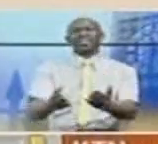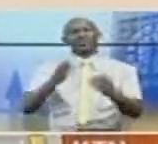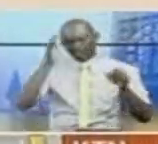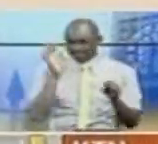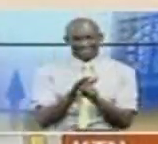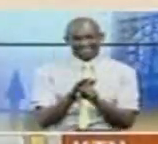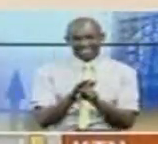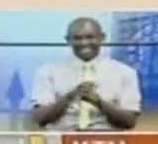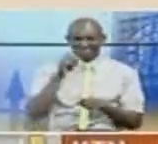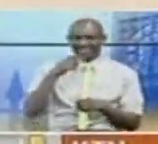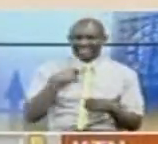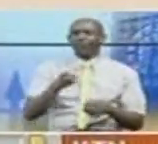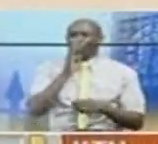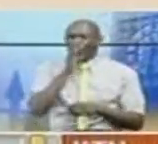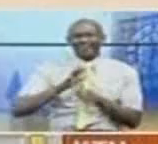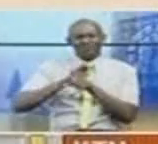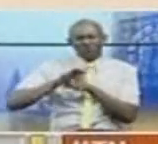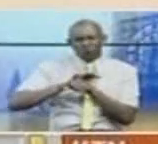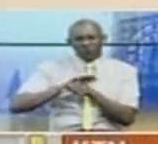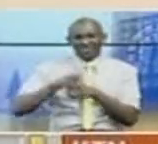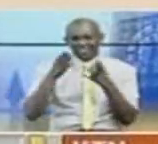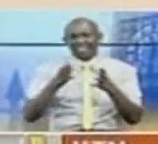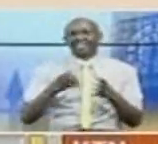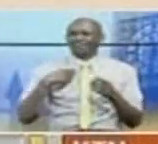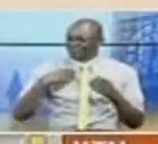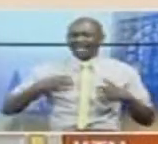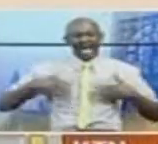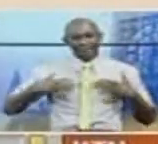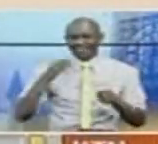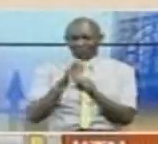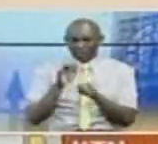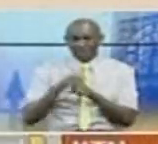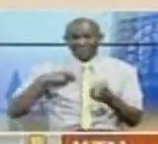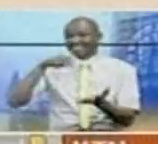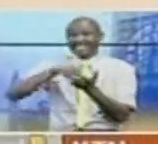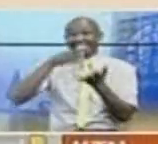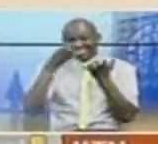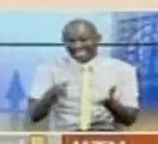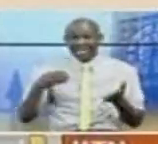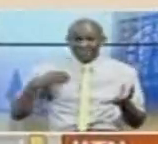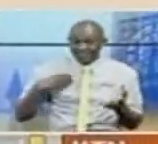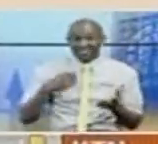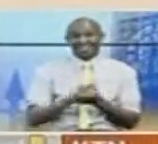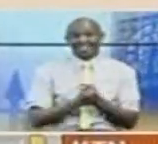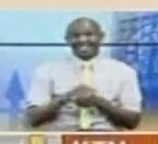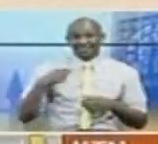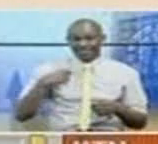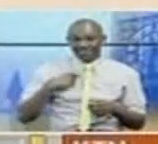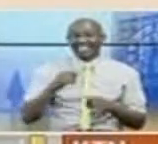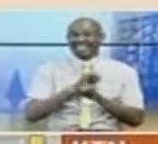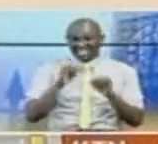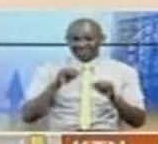much. Ambaye maji nakuja kwetu, sisi nafurahi. Mimi nasimama hapa kama ni mama clean. Mama